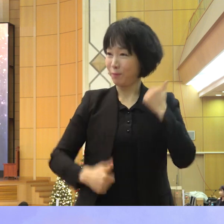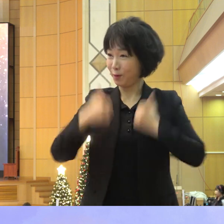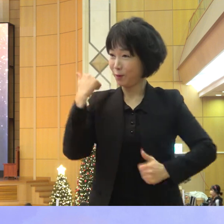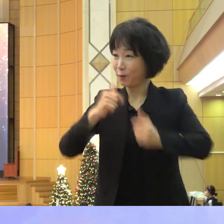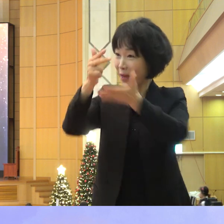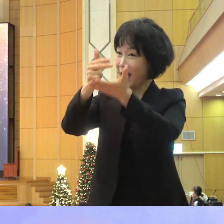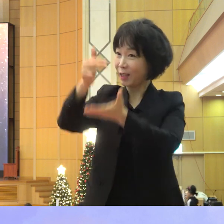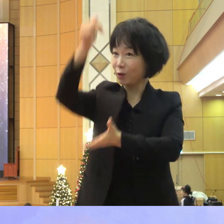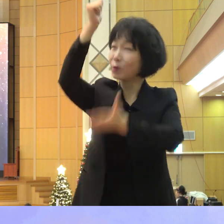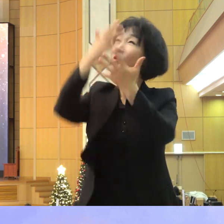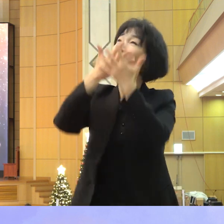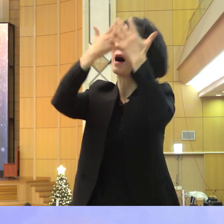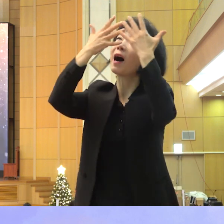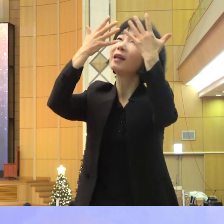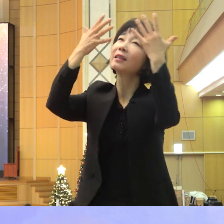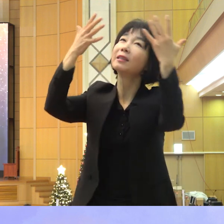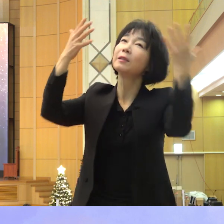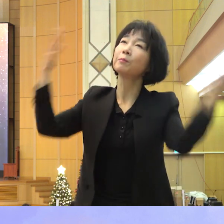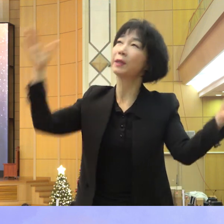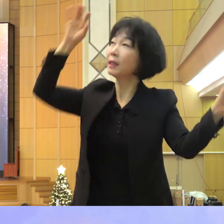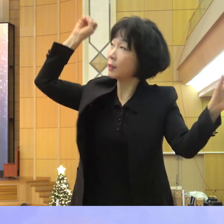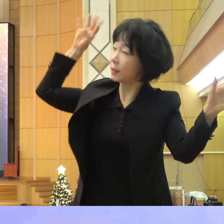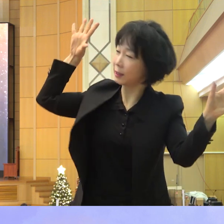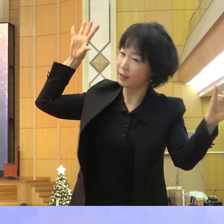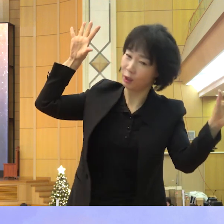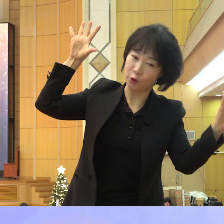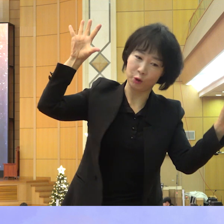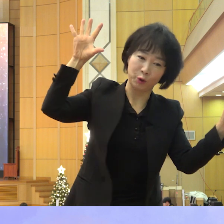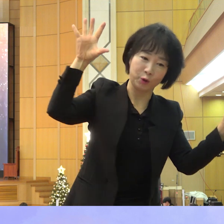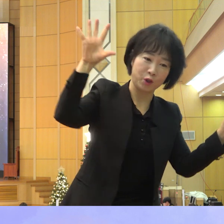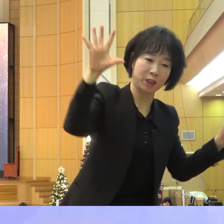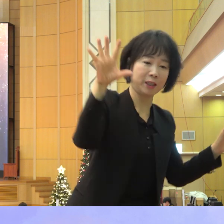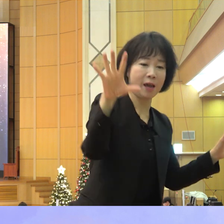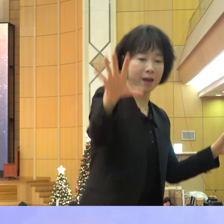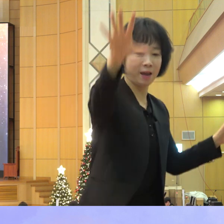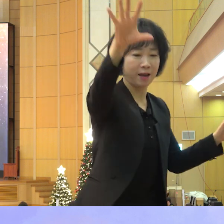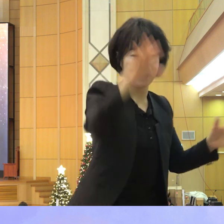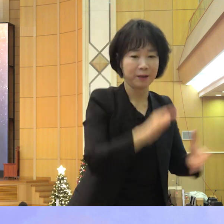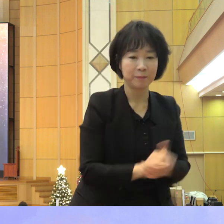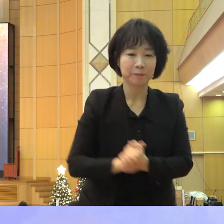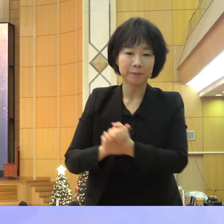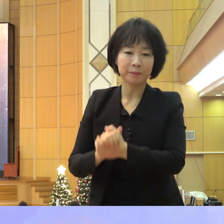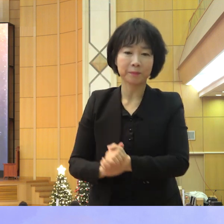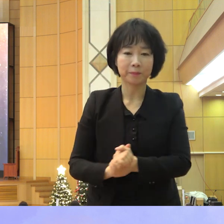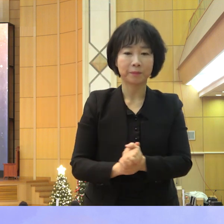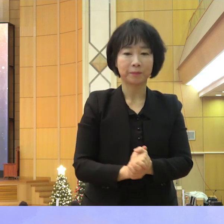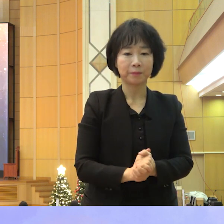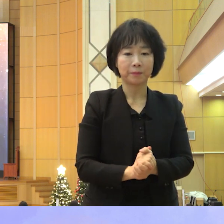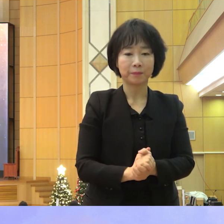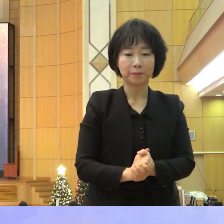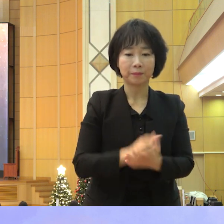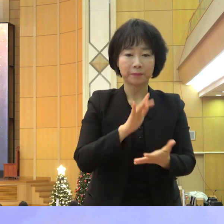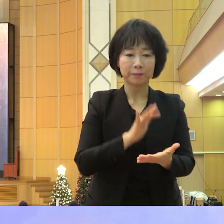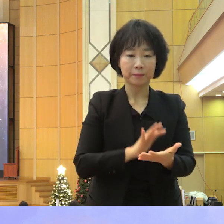변함없는 기쁨의 주 밝은 빛을 주시네.